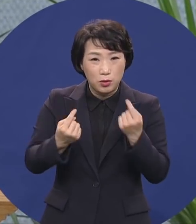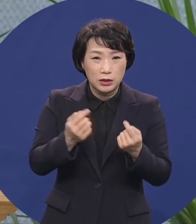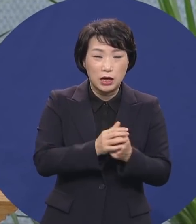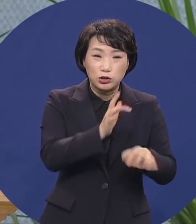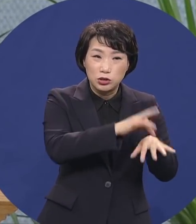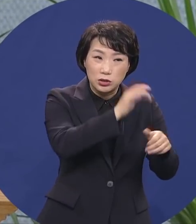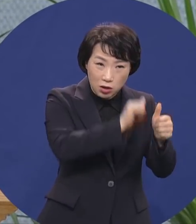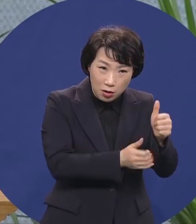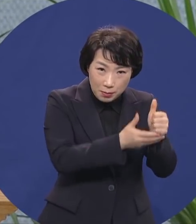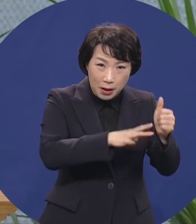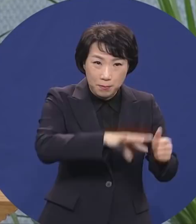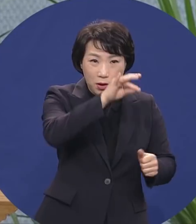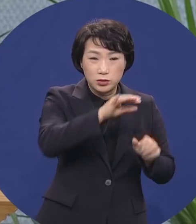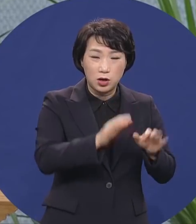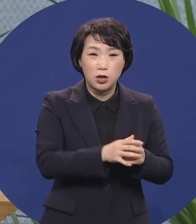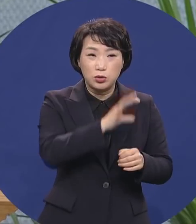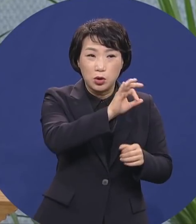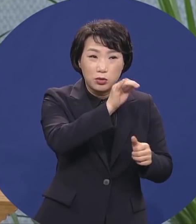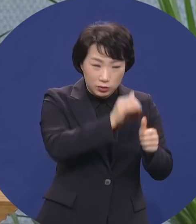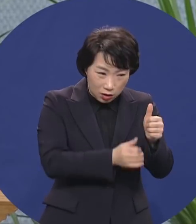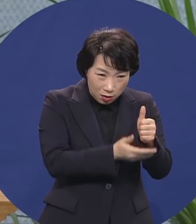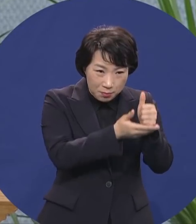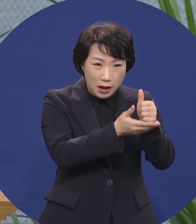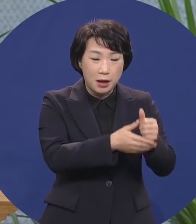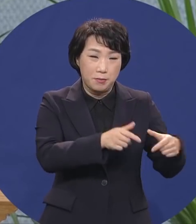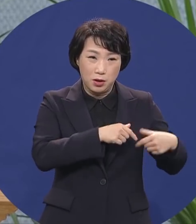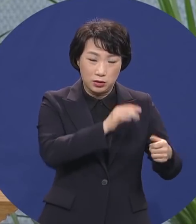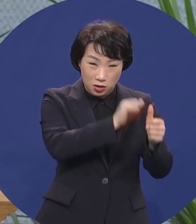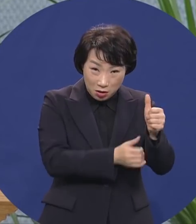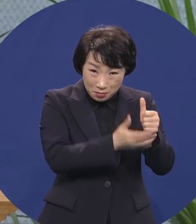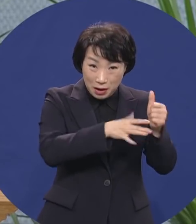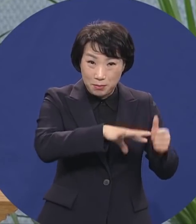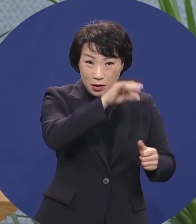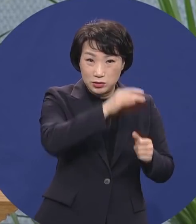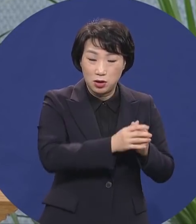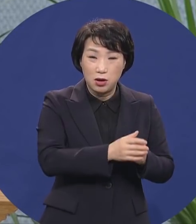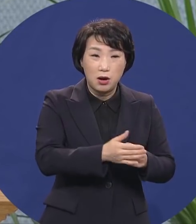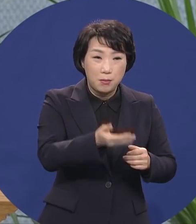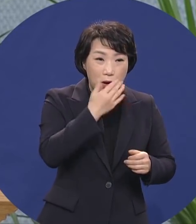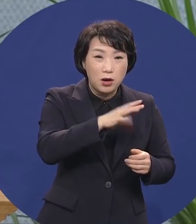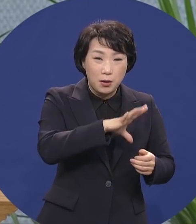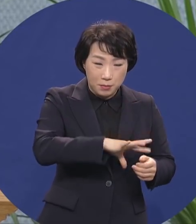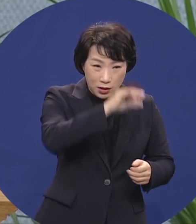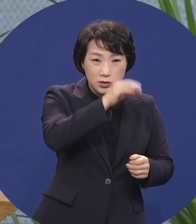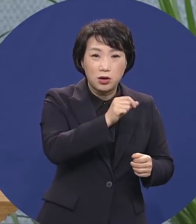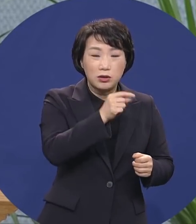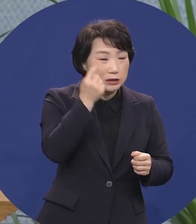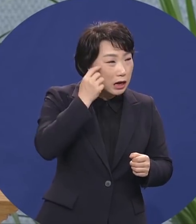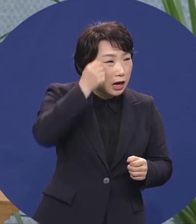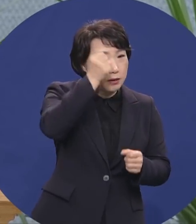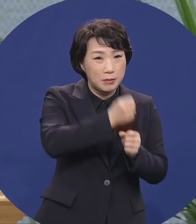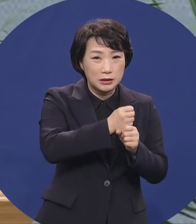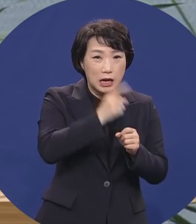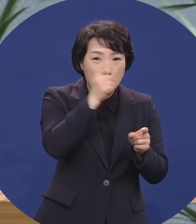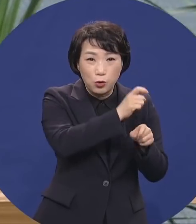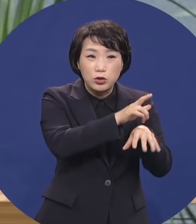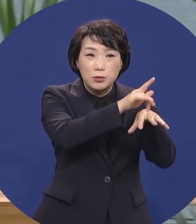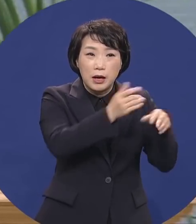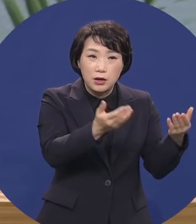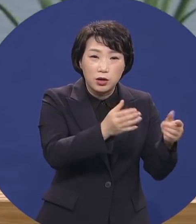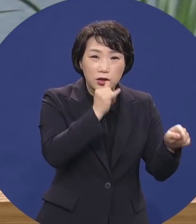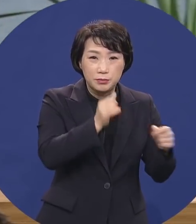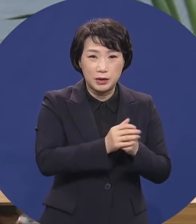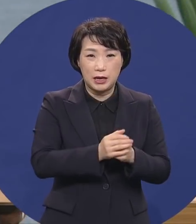경배를 우선하며 돈 경배를 우선하며 명예 경배를 우선하며 먹는 것을 경배하는 하긴 마귀 사단